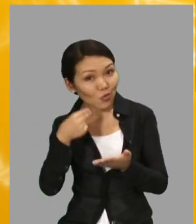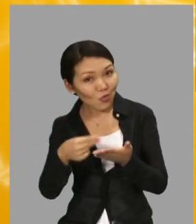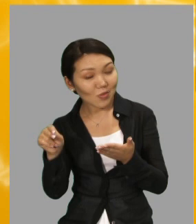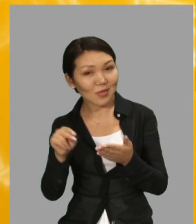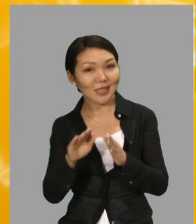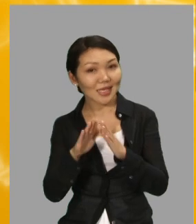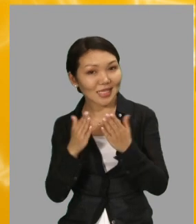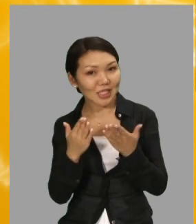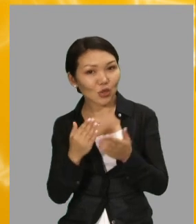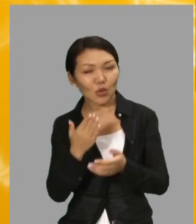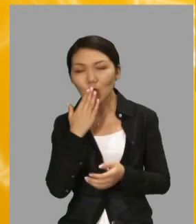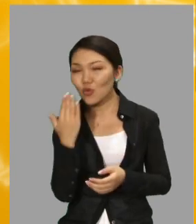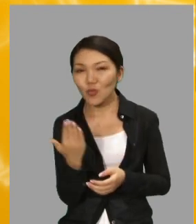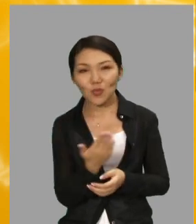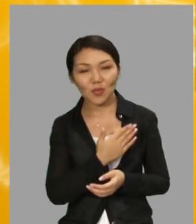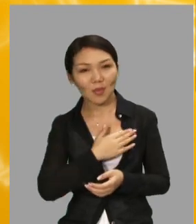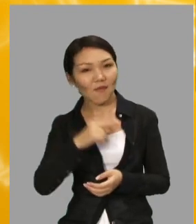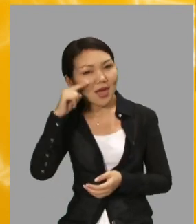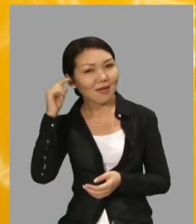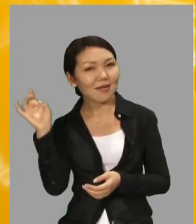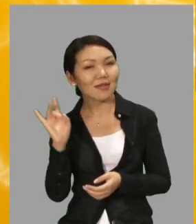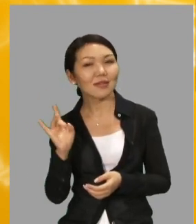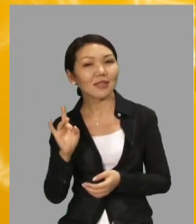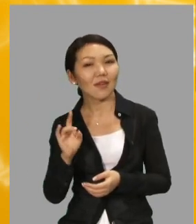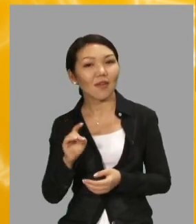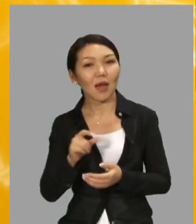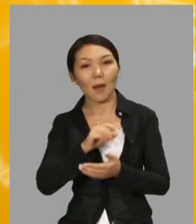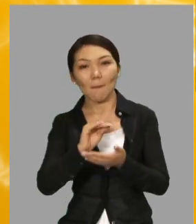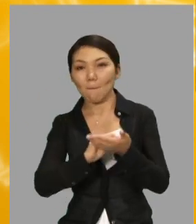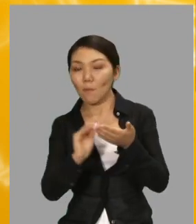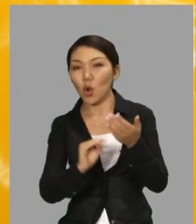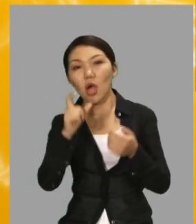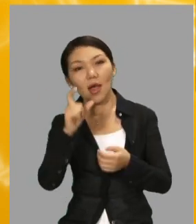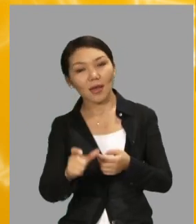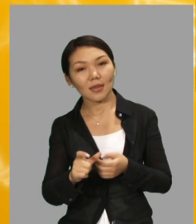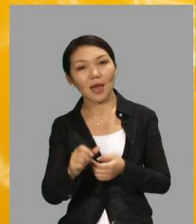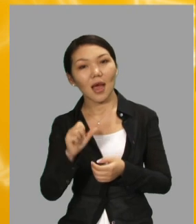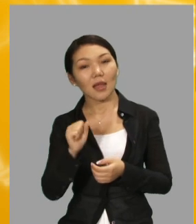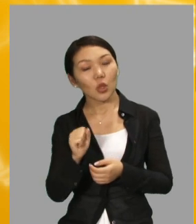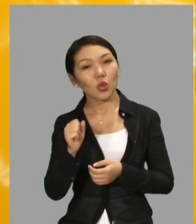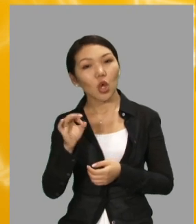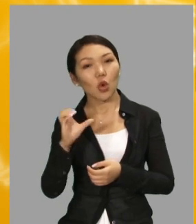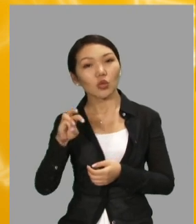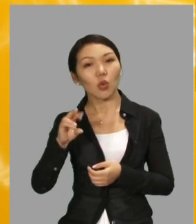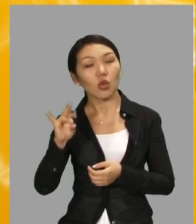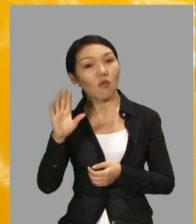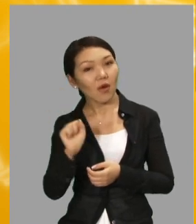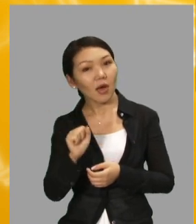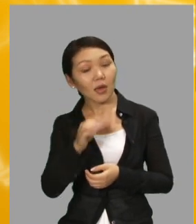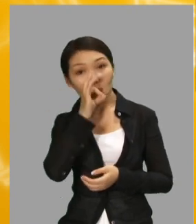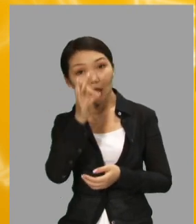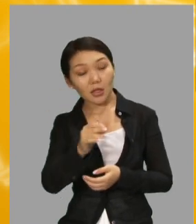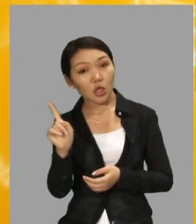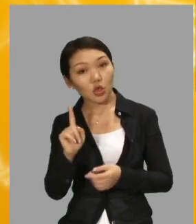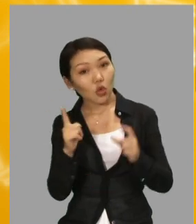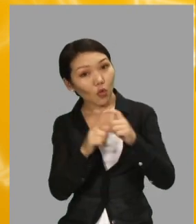книгу любимого кыргызского поэта Алыкула Усмонова и сказала, что в слове